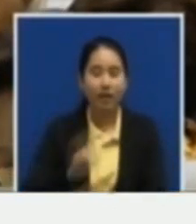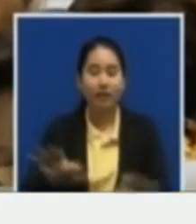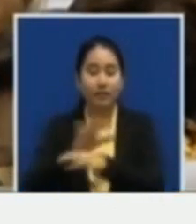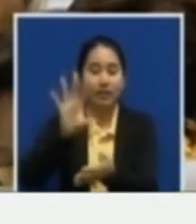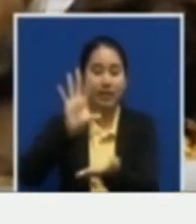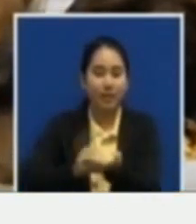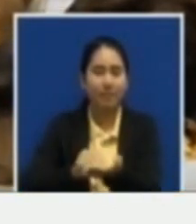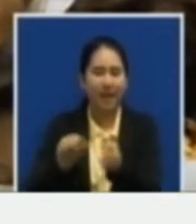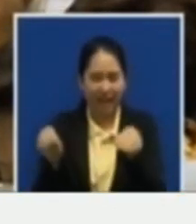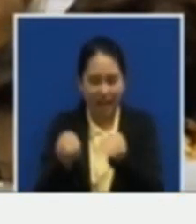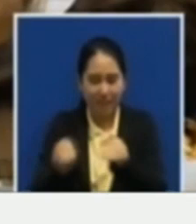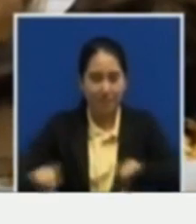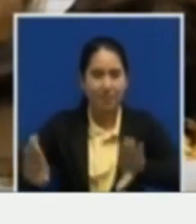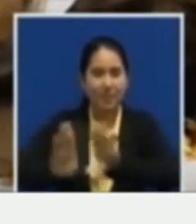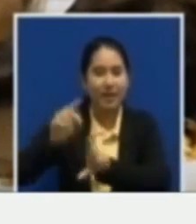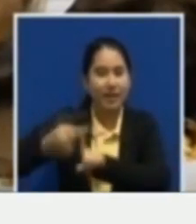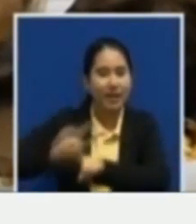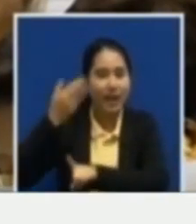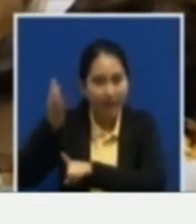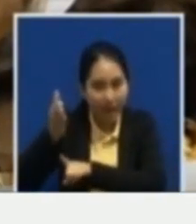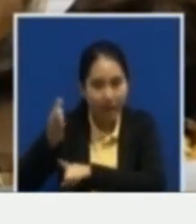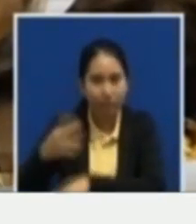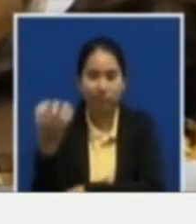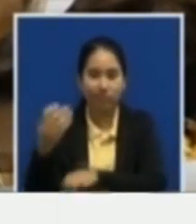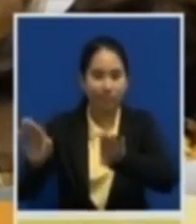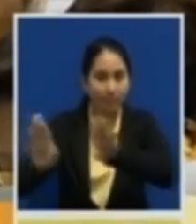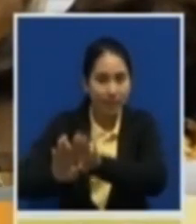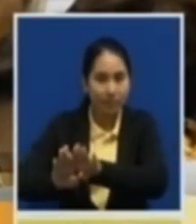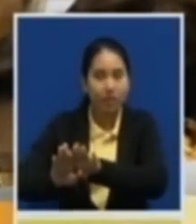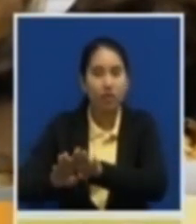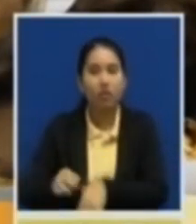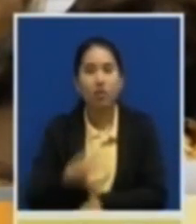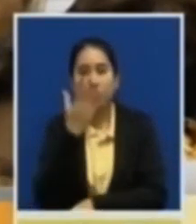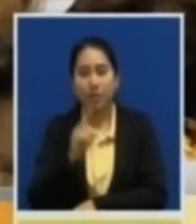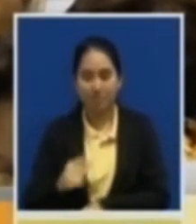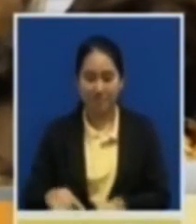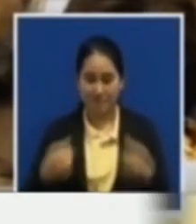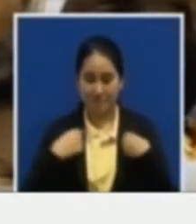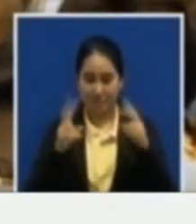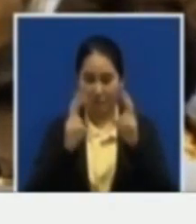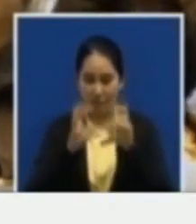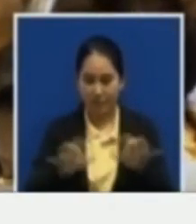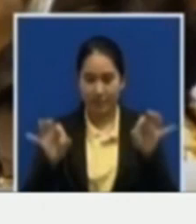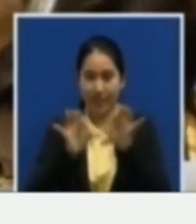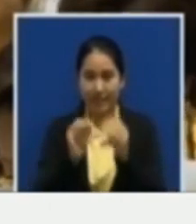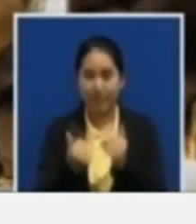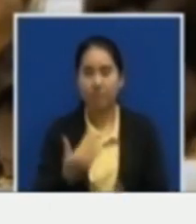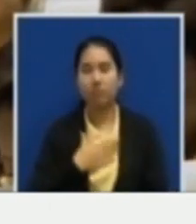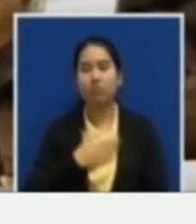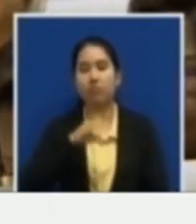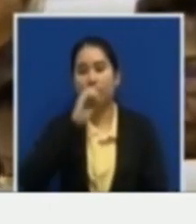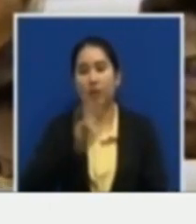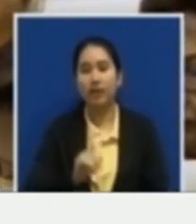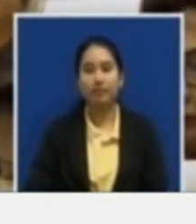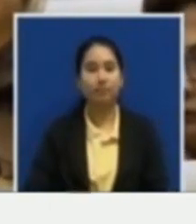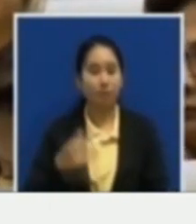จะปิดกิจการในเดือนหน้าเนี่ยนะครับเป็นการจุดประเด็นตรงนี้ผมถึงกราบเรียนว่า